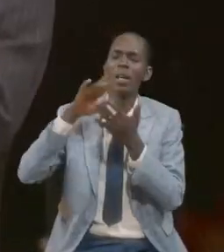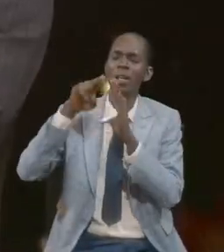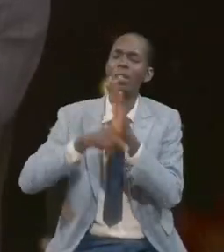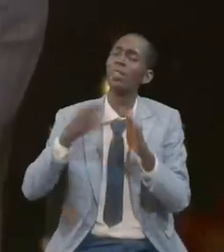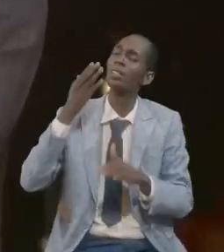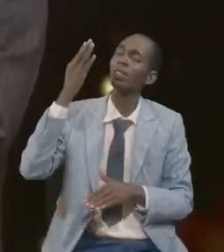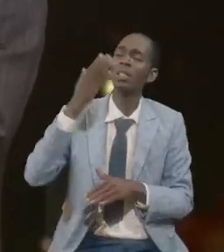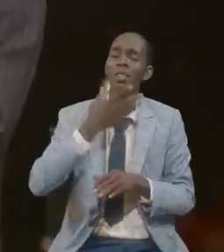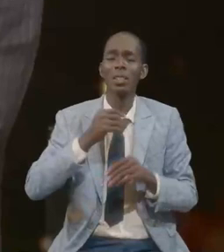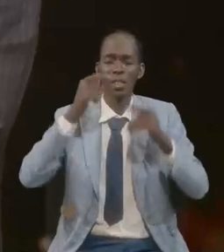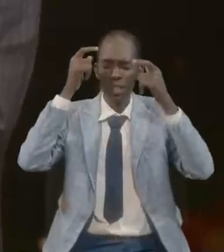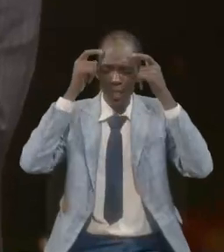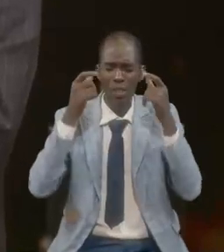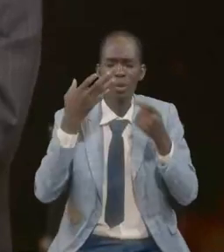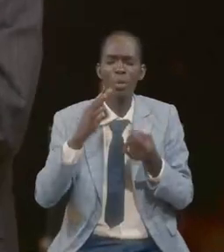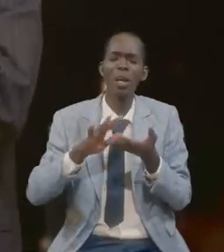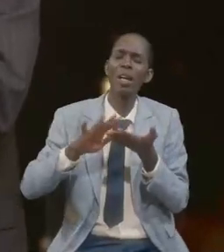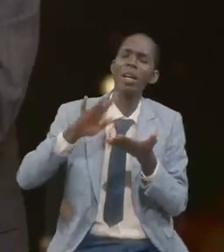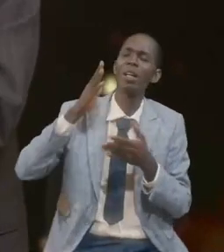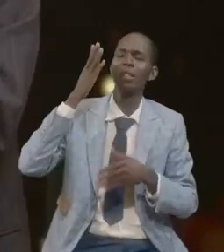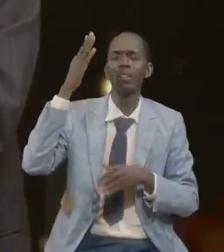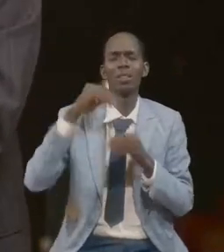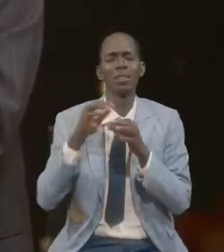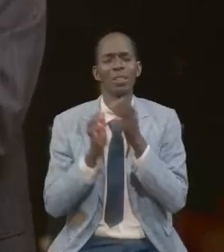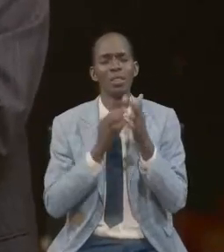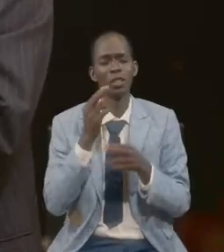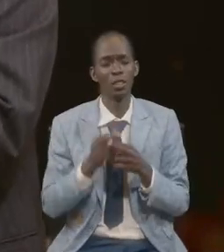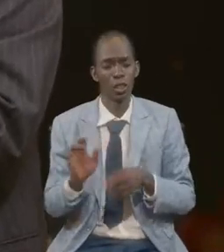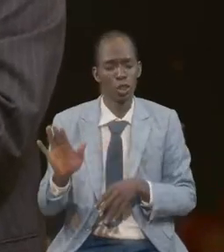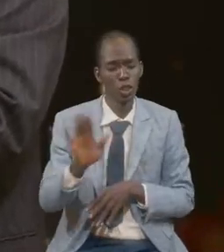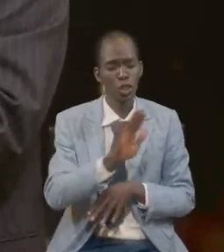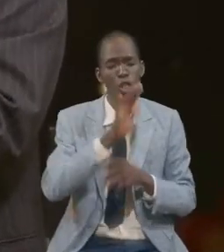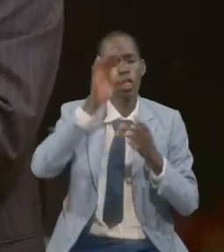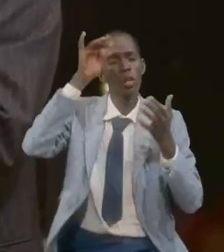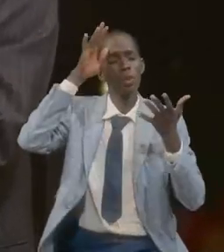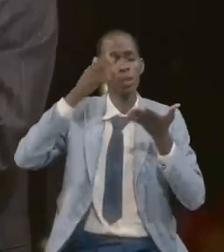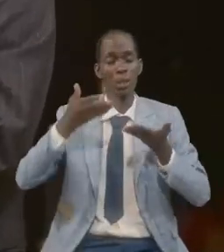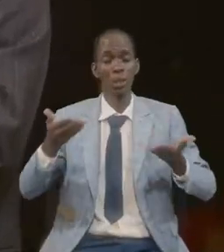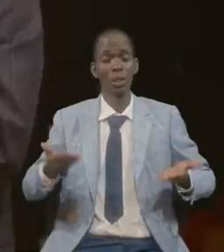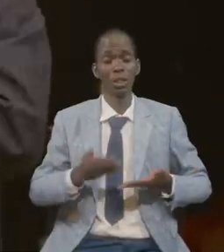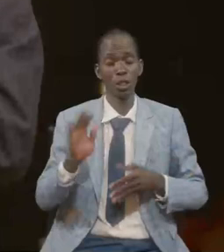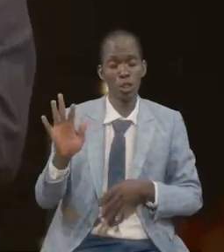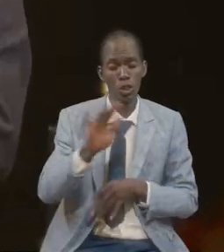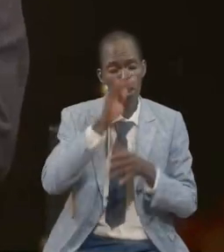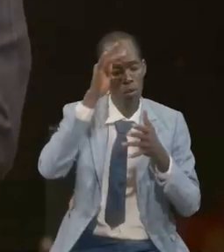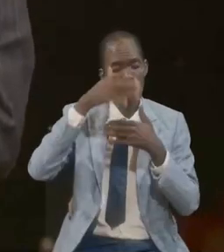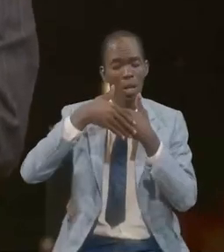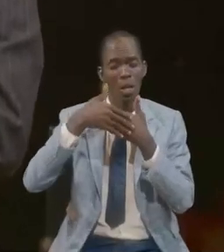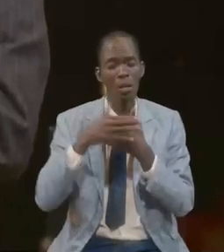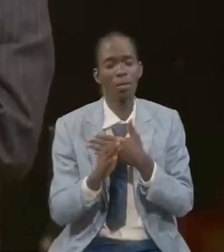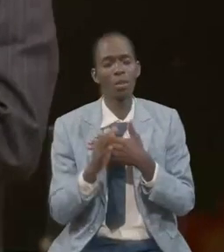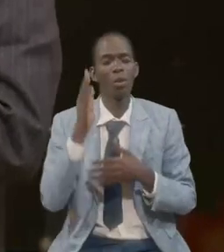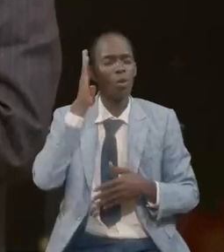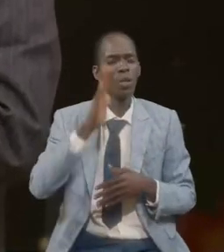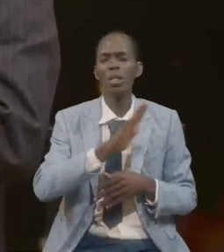justice, la couronne de la gloire. Votre attente, il y a l'attente ici, l'attente